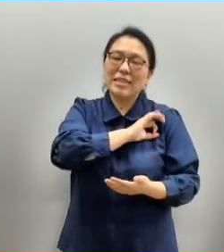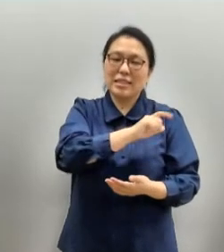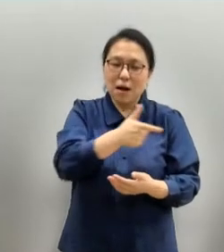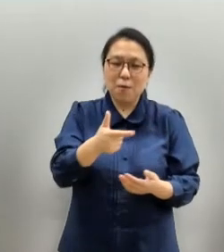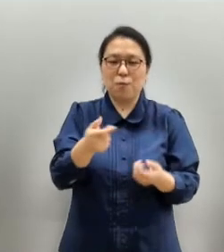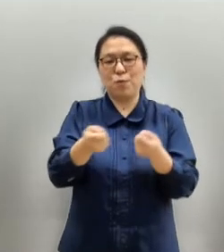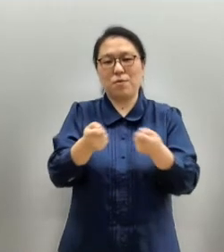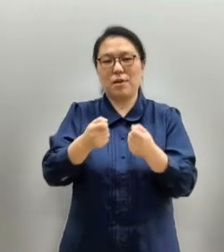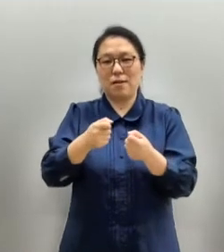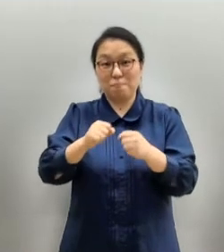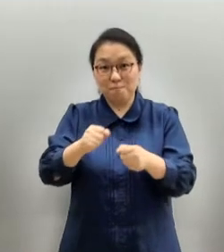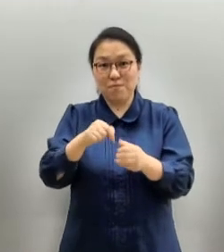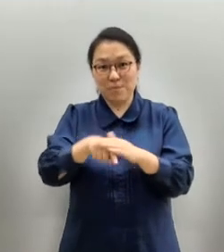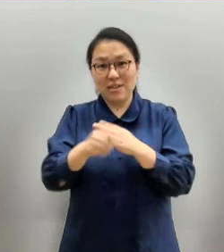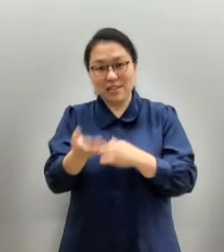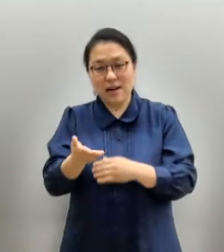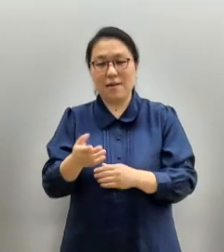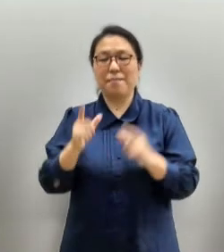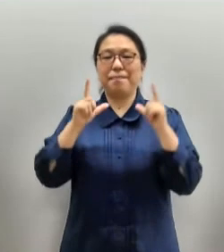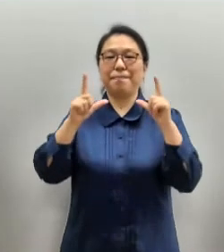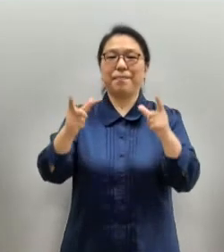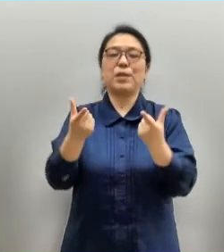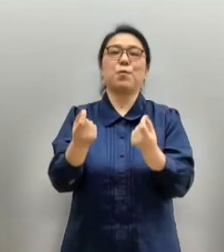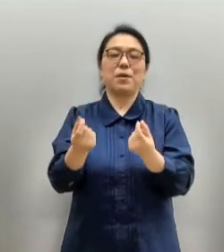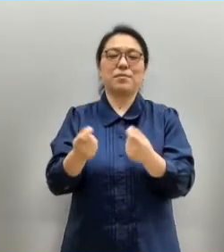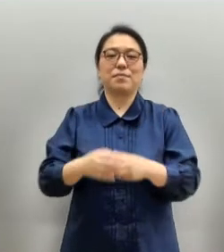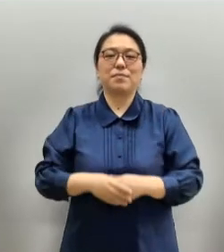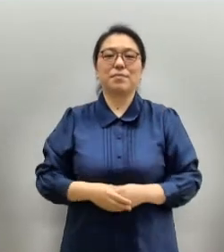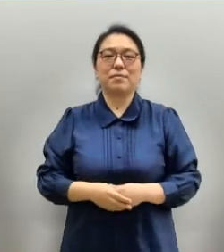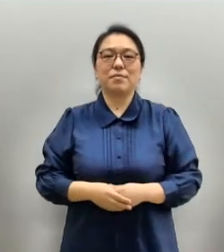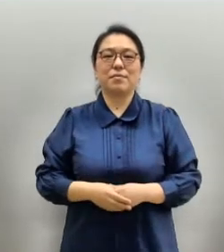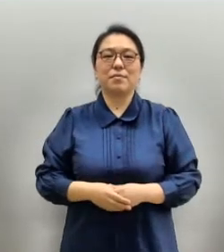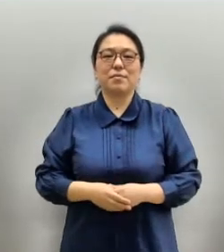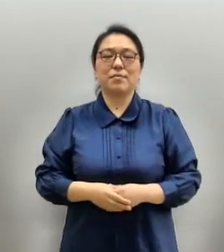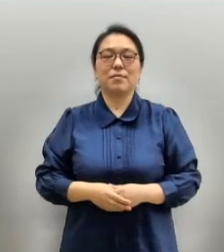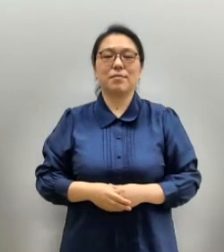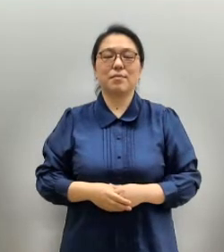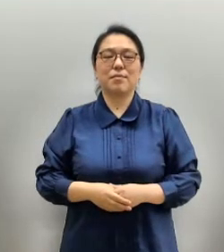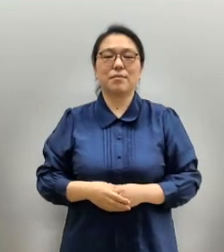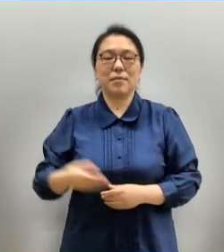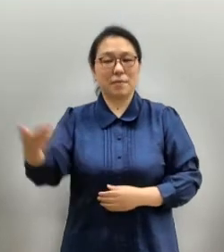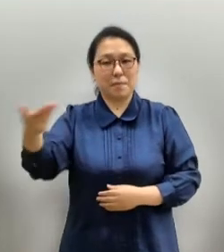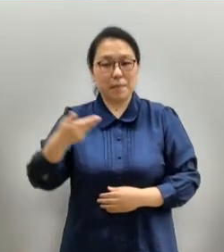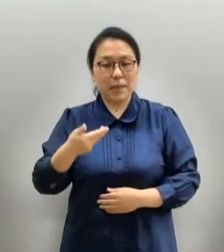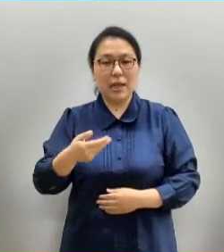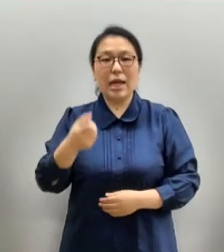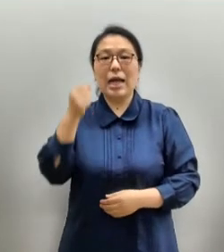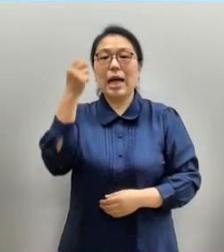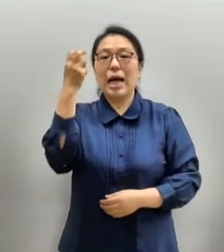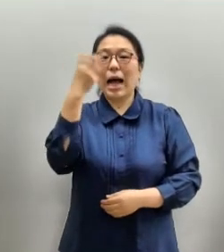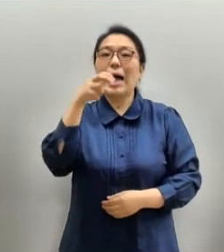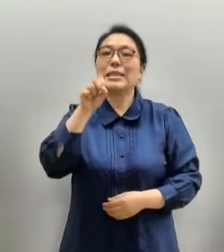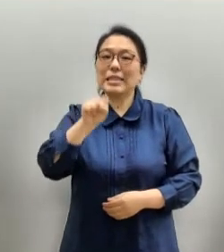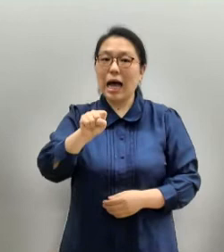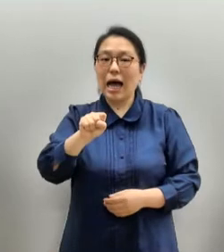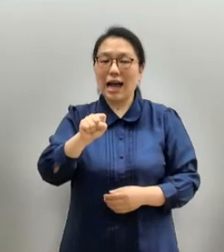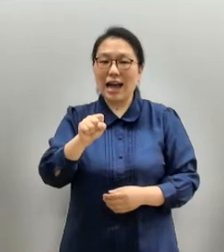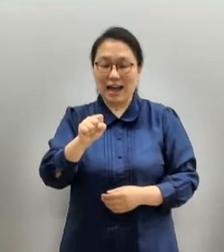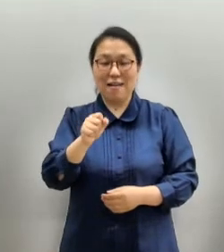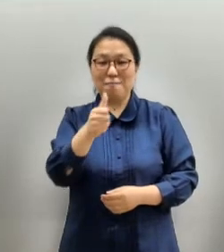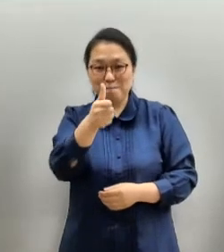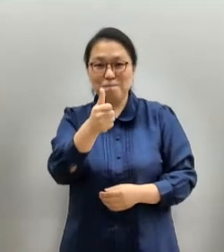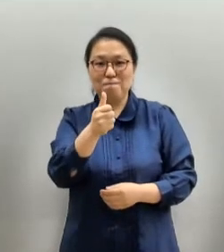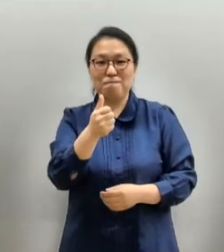かね。 ありがとうございます。 はい、わかりました。じゃあ関西にも一言、関西という立場でですね、今